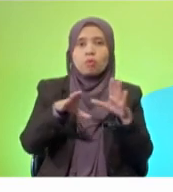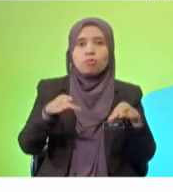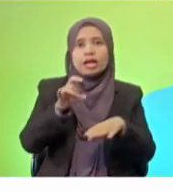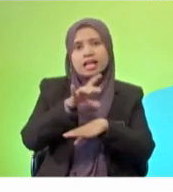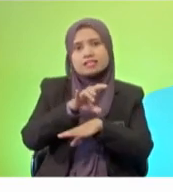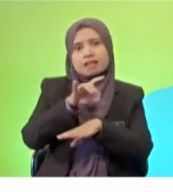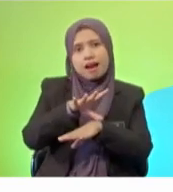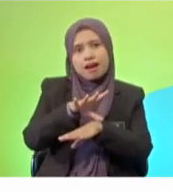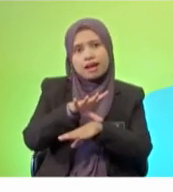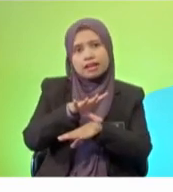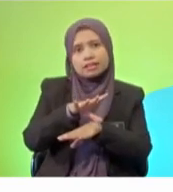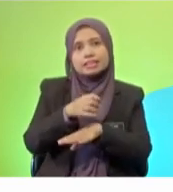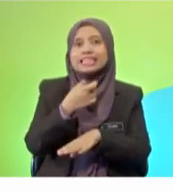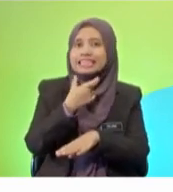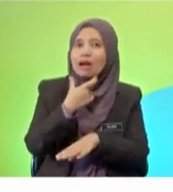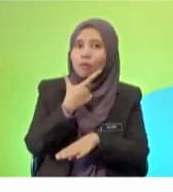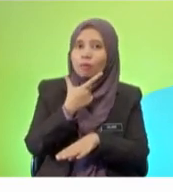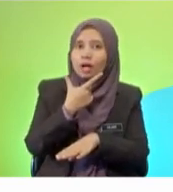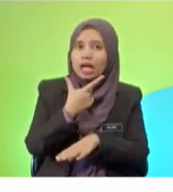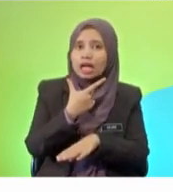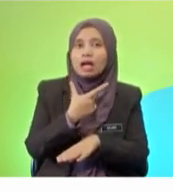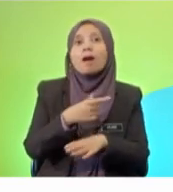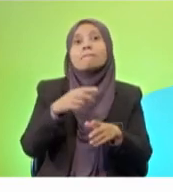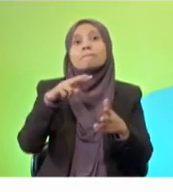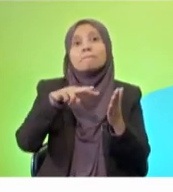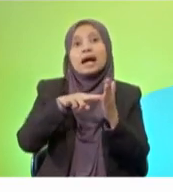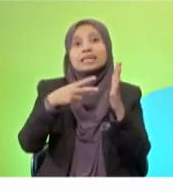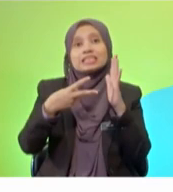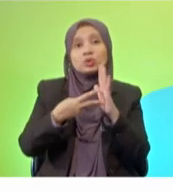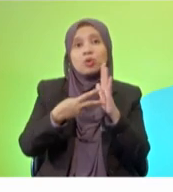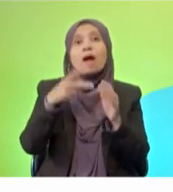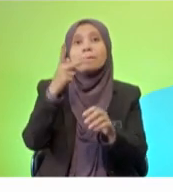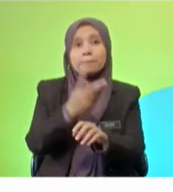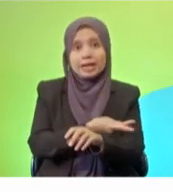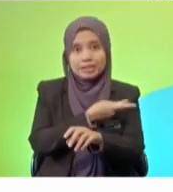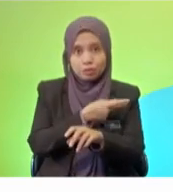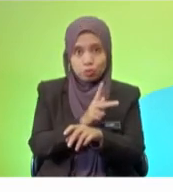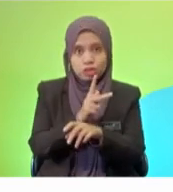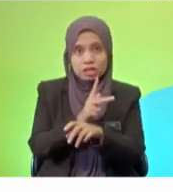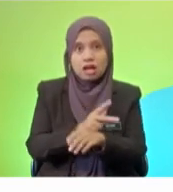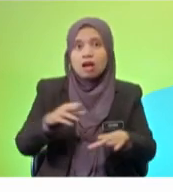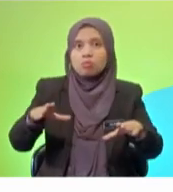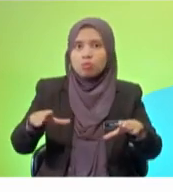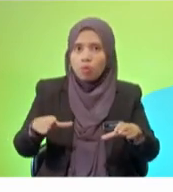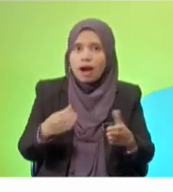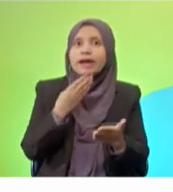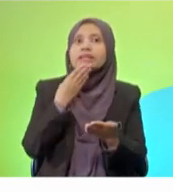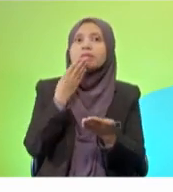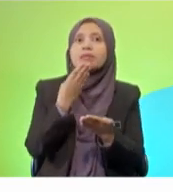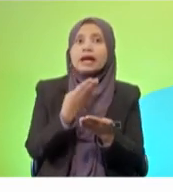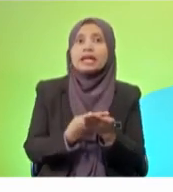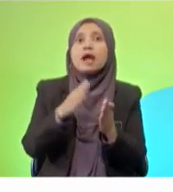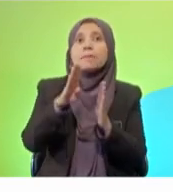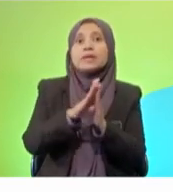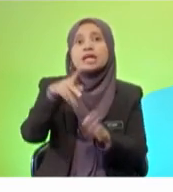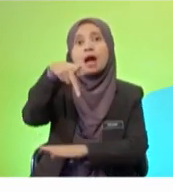kita cari dulu dua baris terakhir masuk pantun tersebut macam yang pertama pantunnya adalah buat Baik bapak depade buat jahat jangan